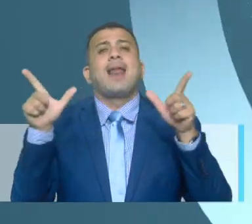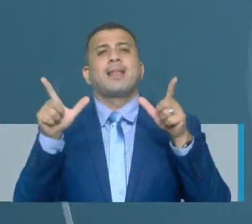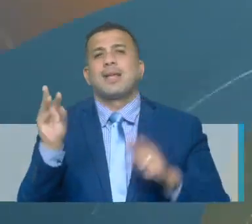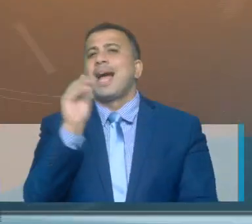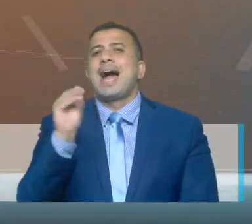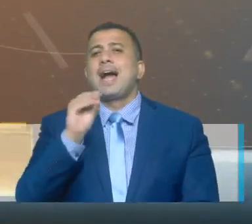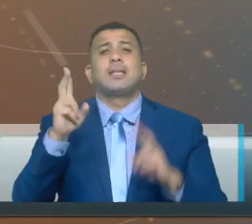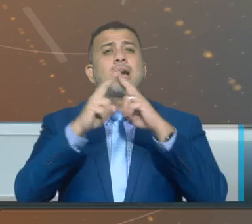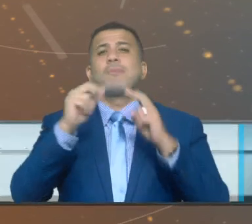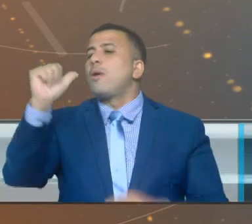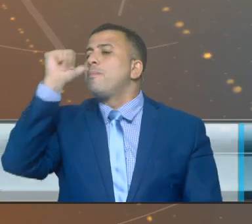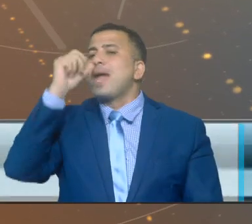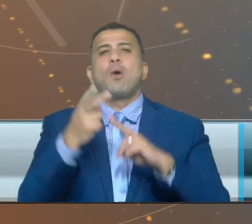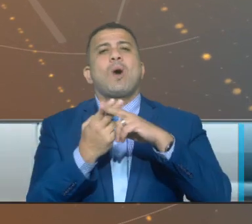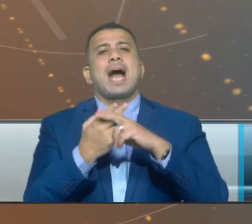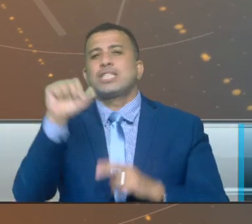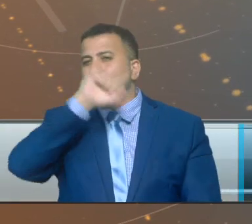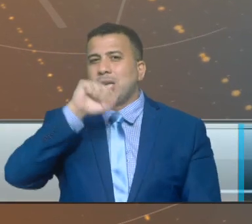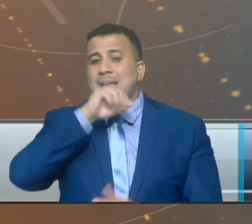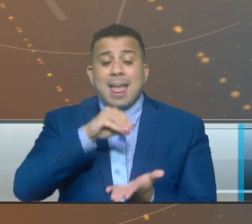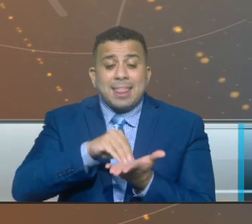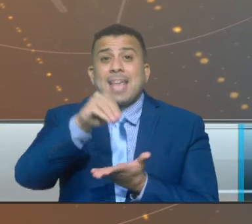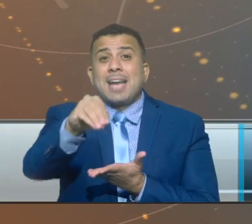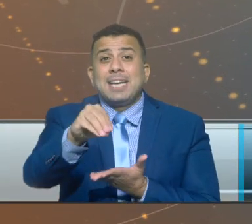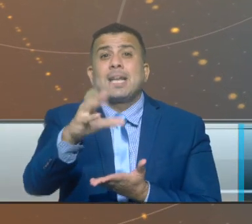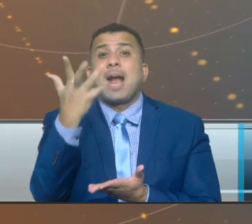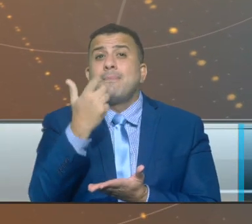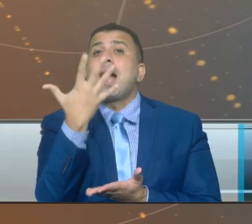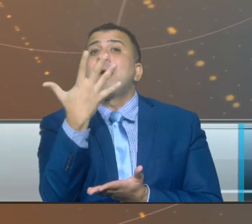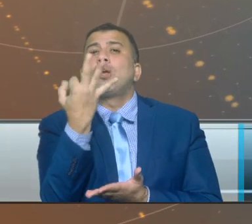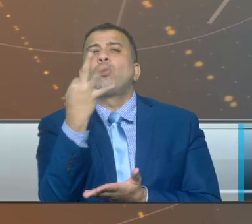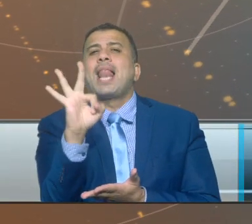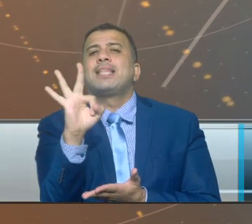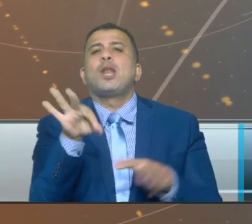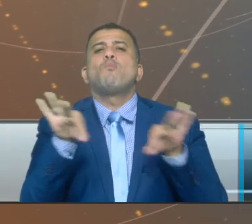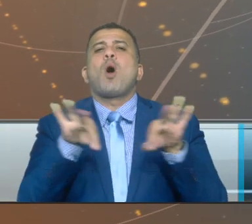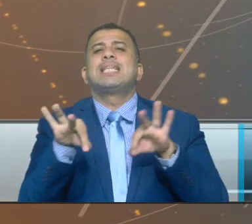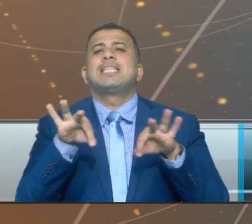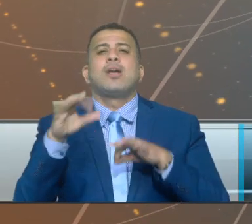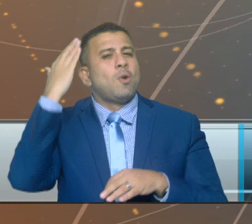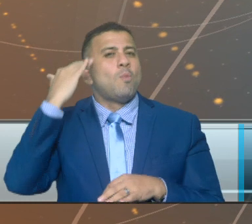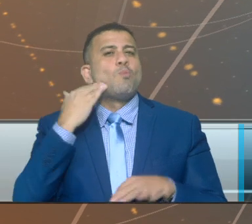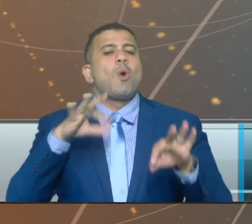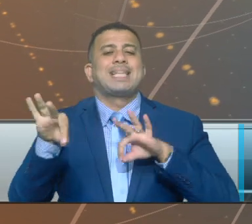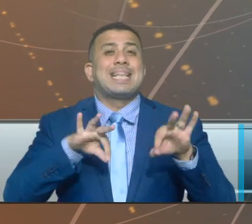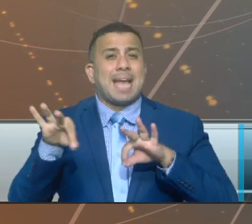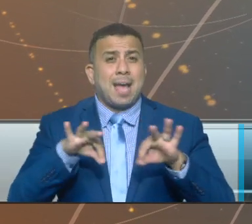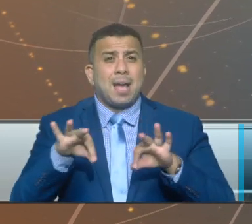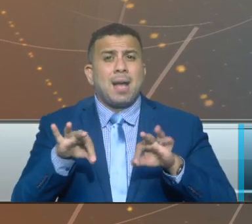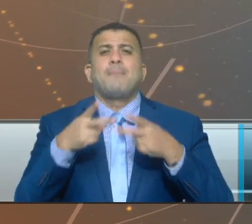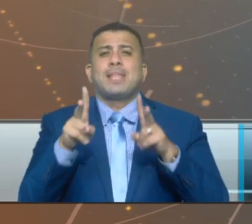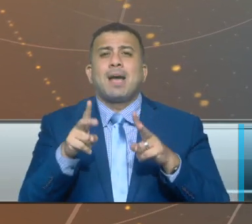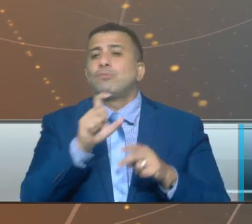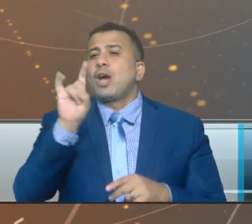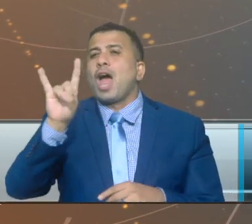الشارقه اعلنت هيئه كهرباء ومياه وغاز الشارقه تعيين خمسه وثلاثين مهندسا ومهندسه